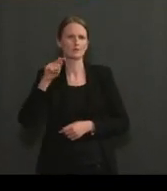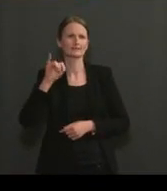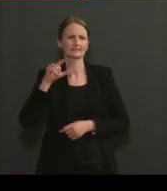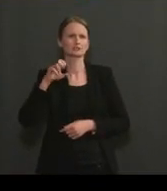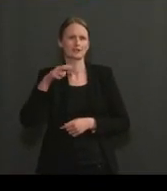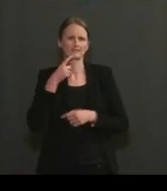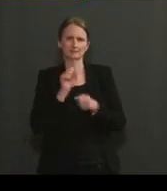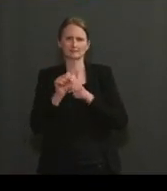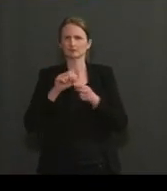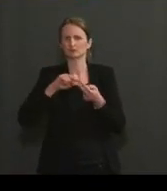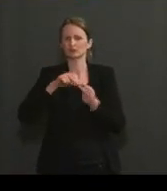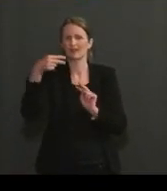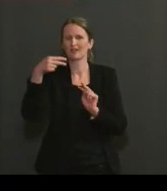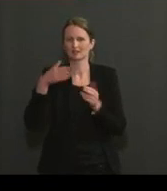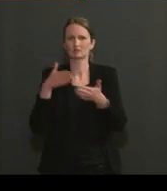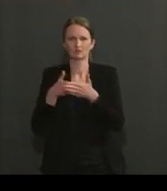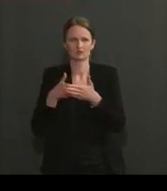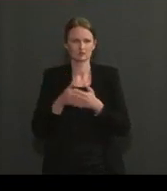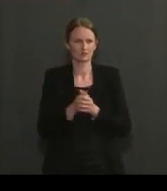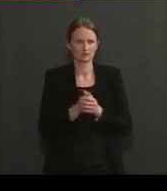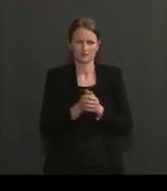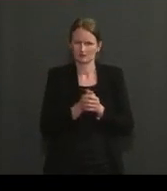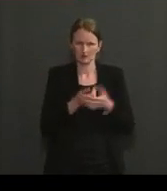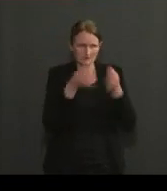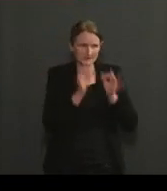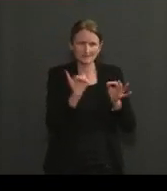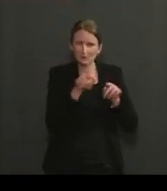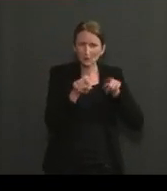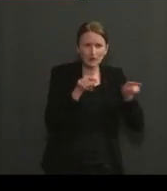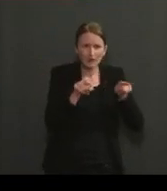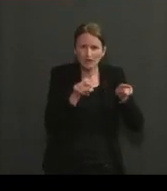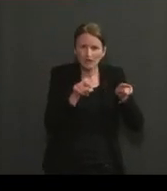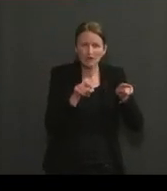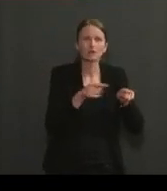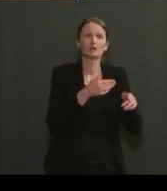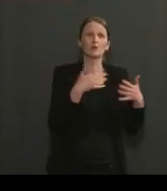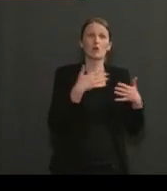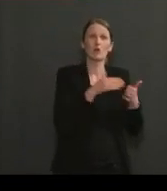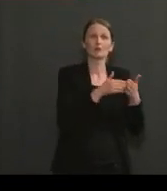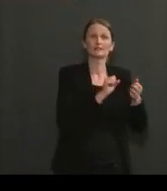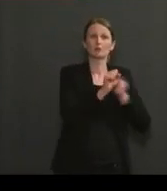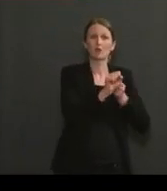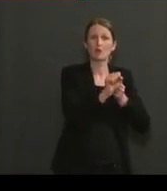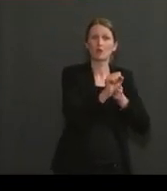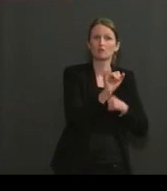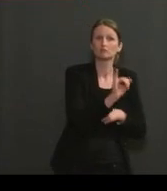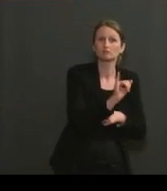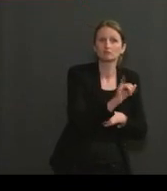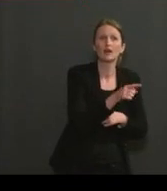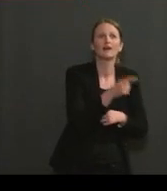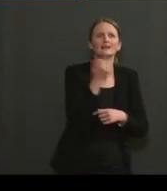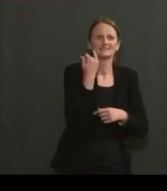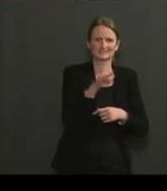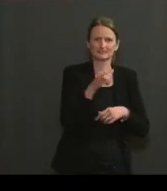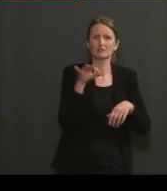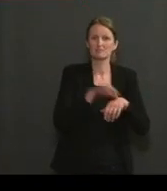de l'immunité. Les anticorps, c'est quoi ? C'est ce que produit notre système immunitaire lorsque nous sommes en contact avec un microbe, et en